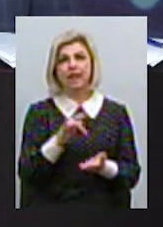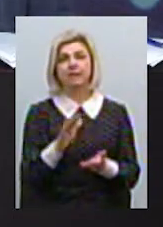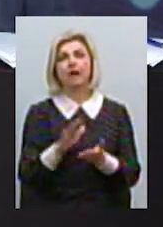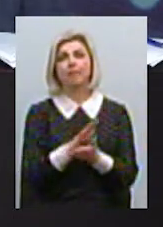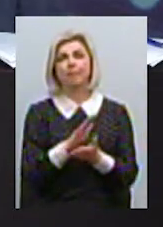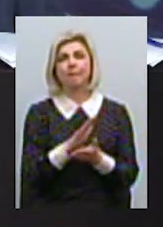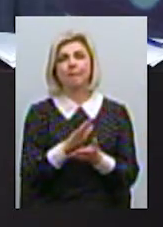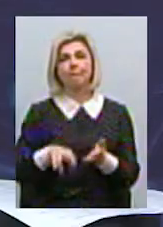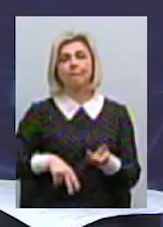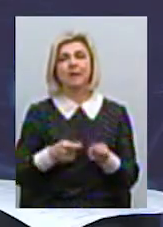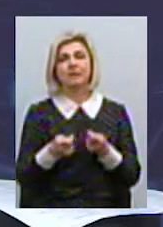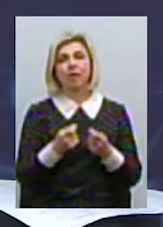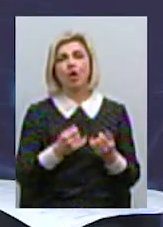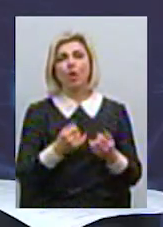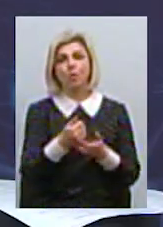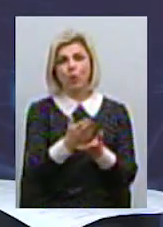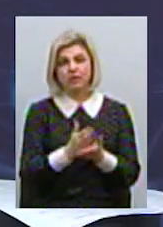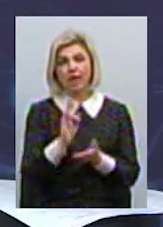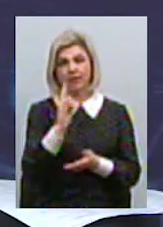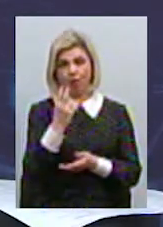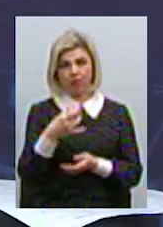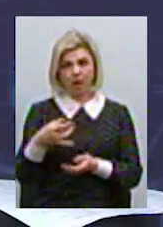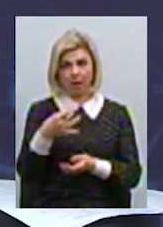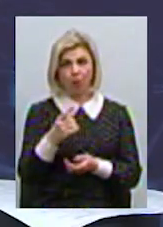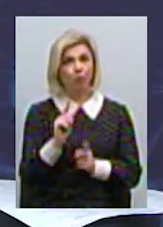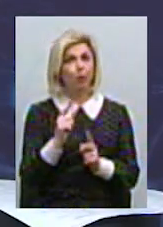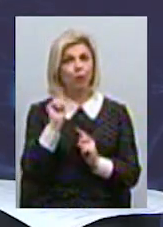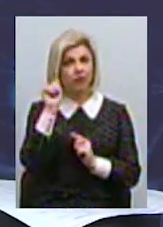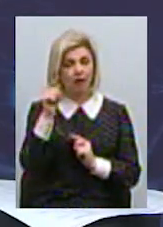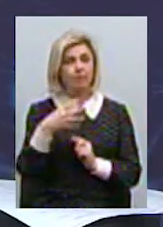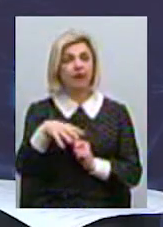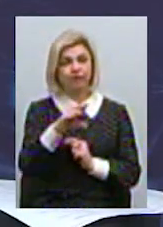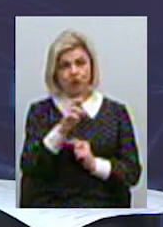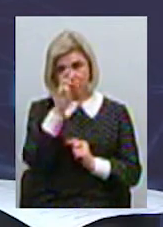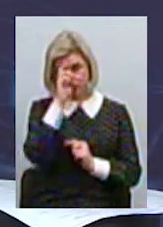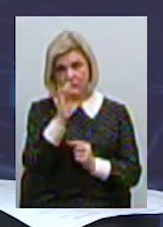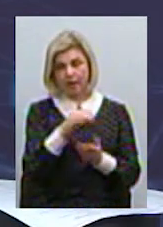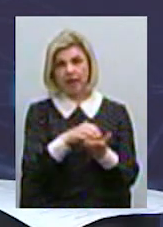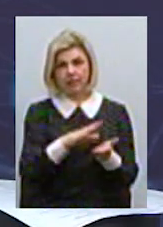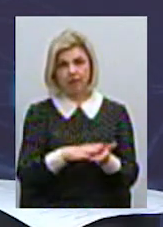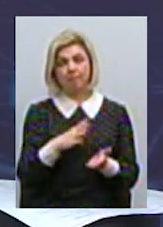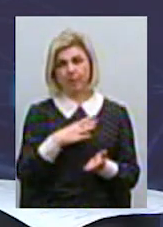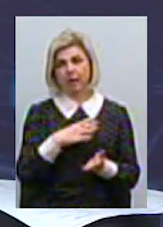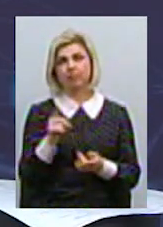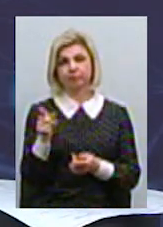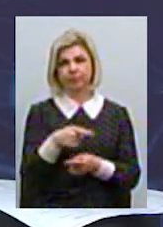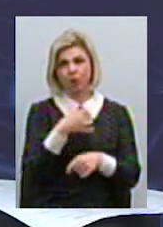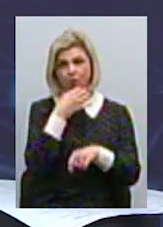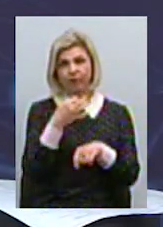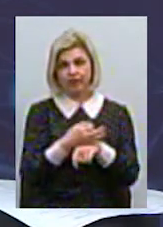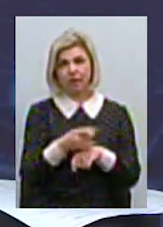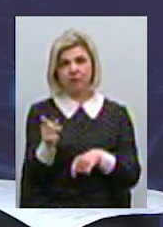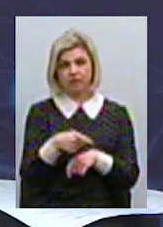адміністративних послуг Миколаївського району, тому що там всі державні реєстратори були притягнуті до відповідальності і доступ до реєстрів